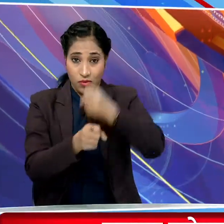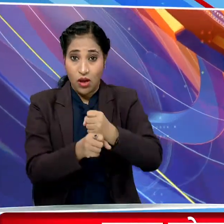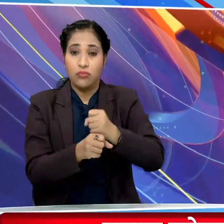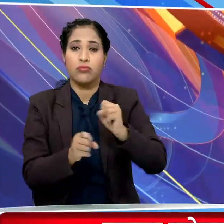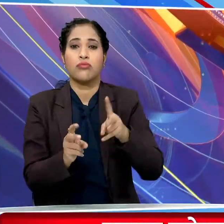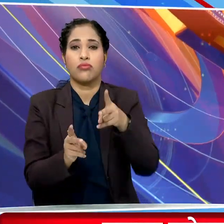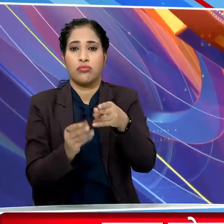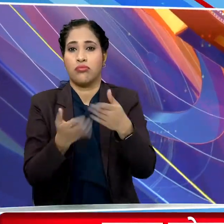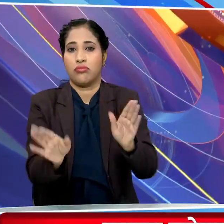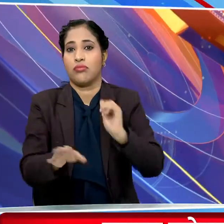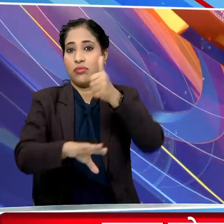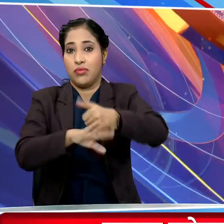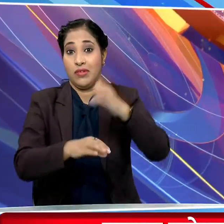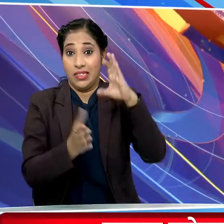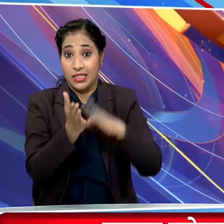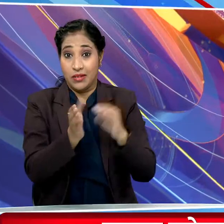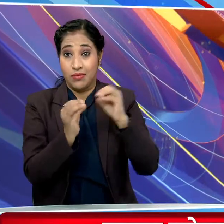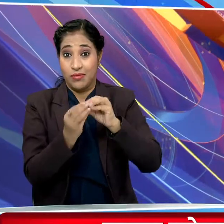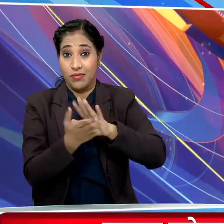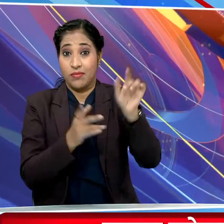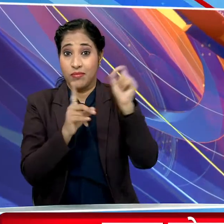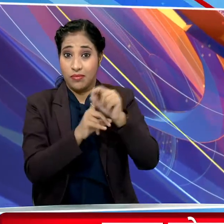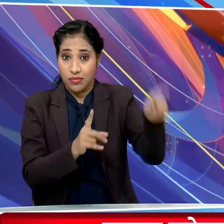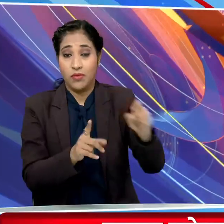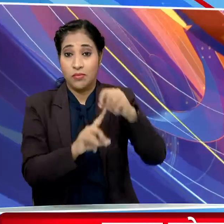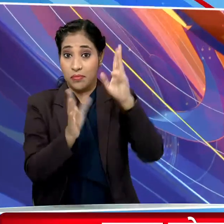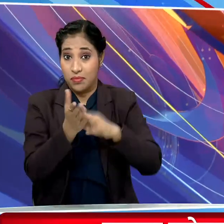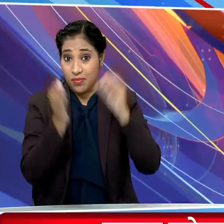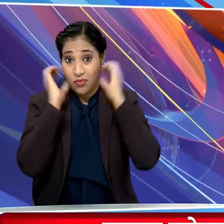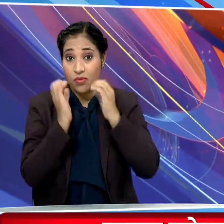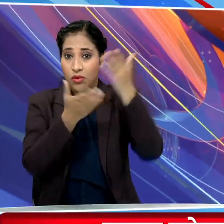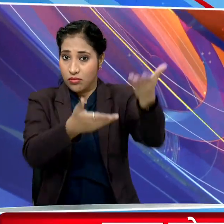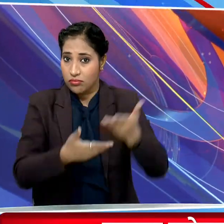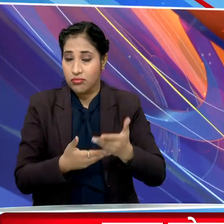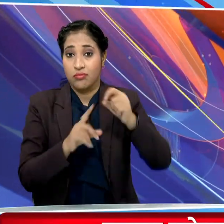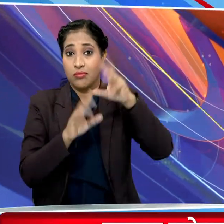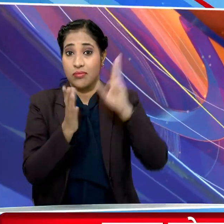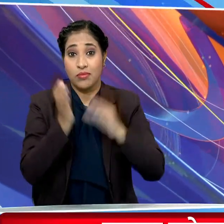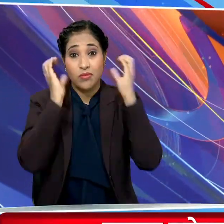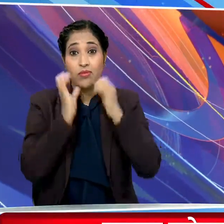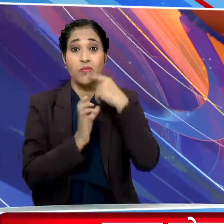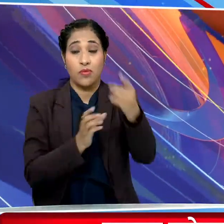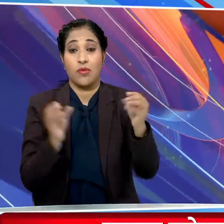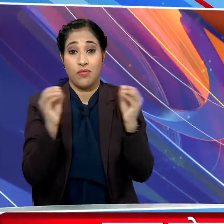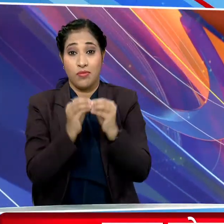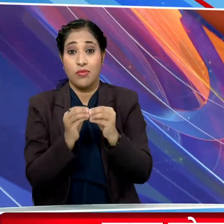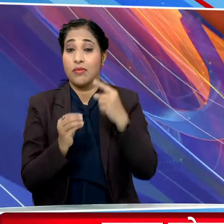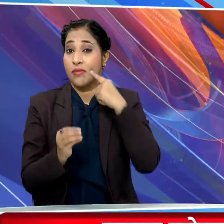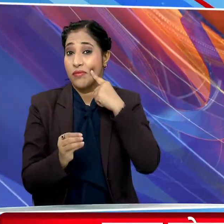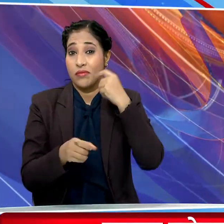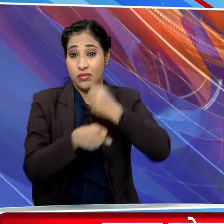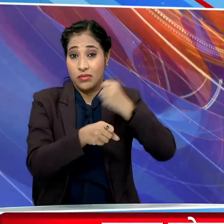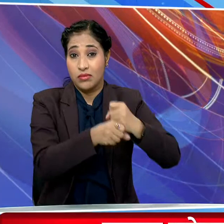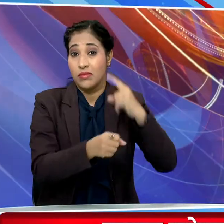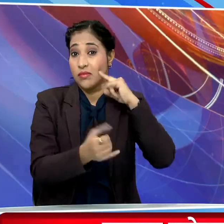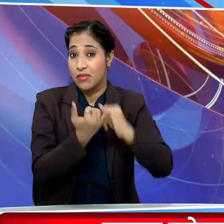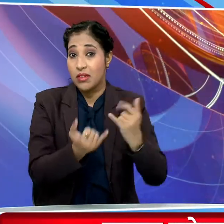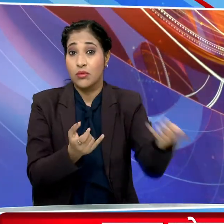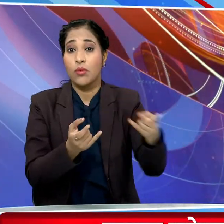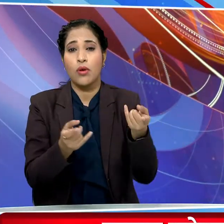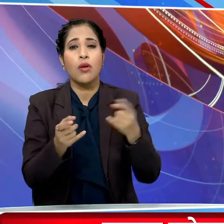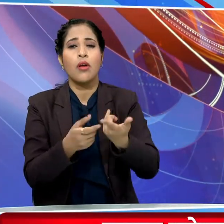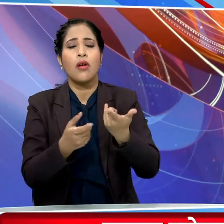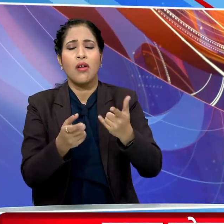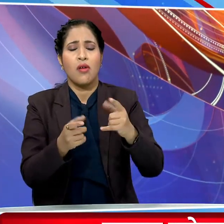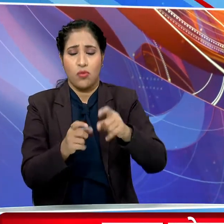ने प्रधानमंत्री का किया स्वागत। पीएम मोदी ने कहा, वाइब्रेंट गुजरात सिर्फ ब्रांडिंग का आयोजन